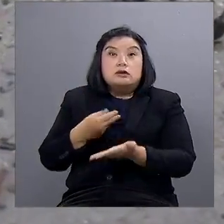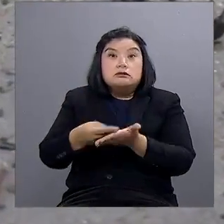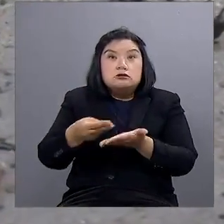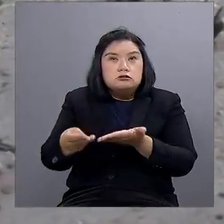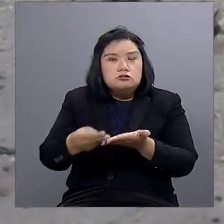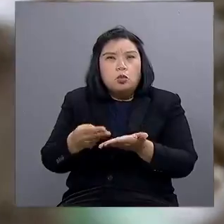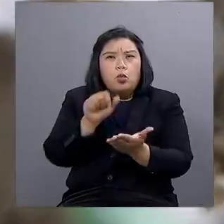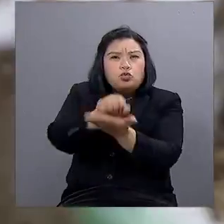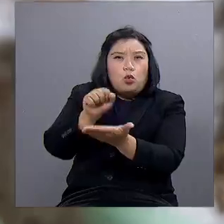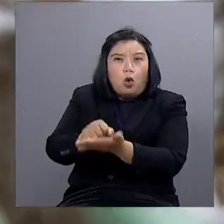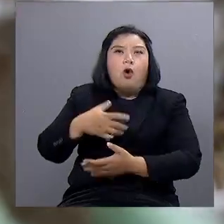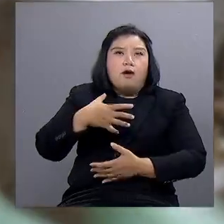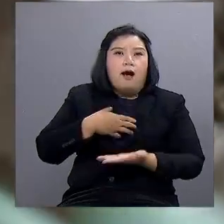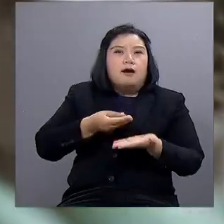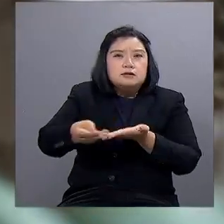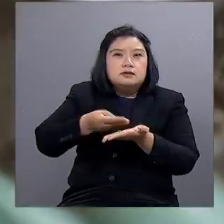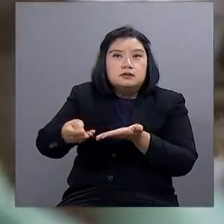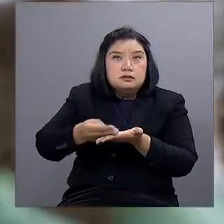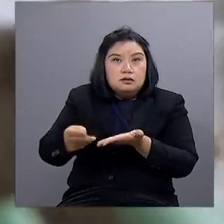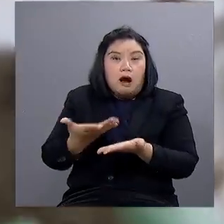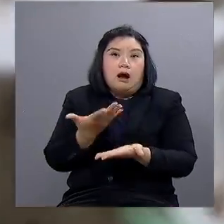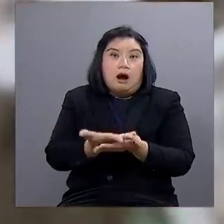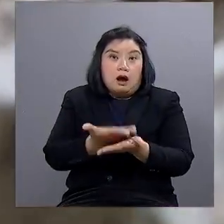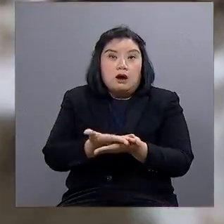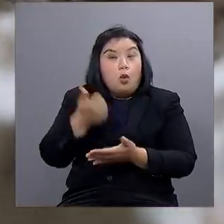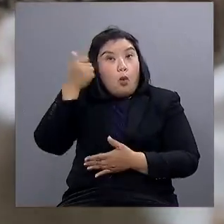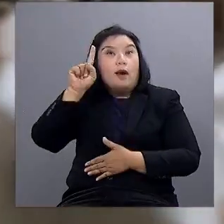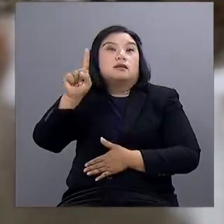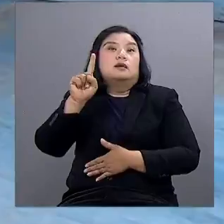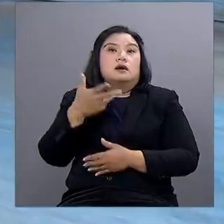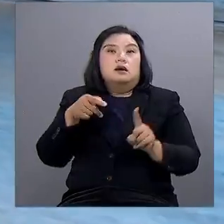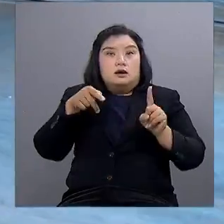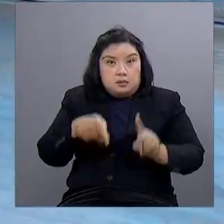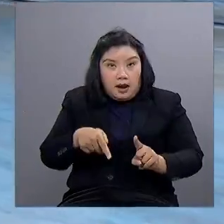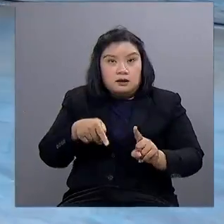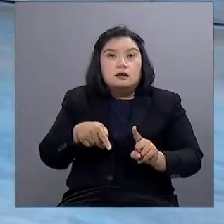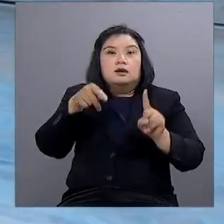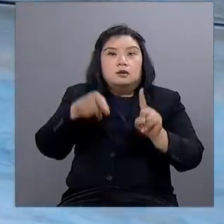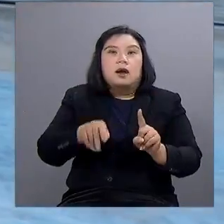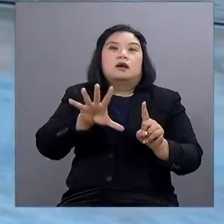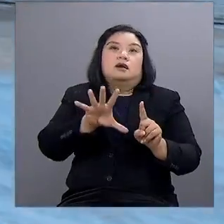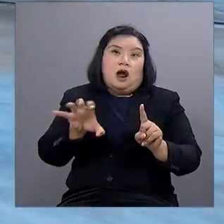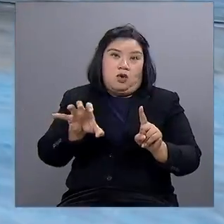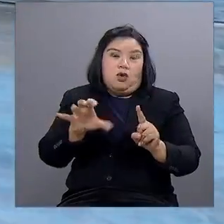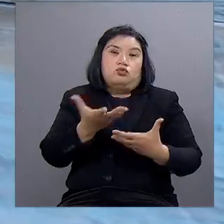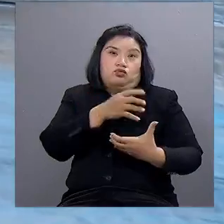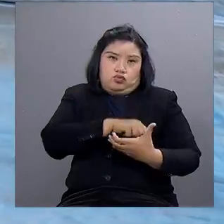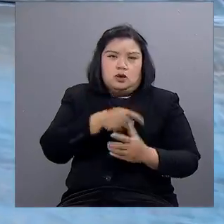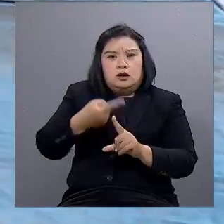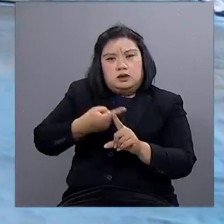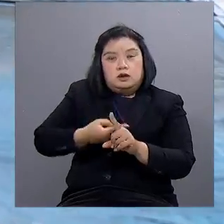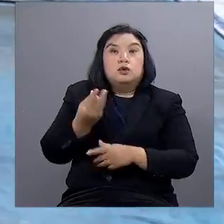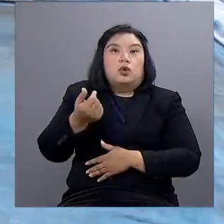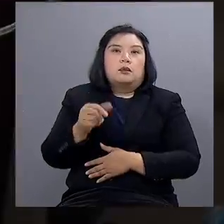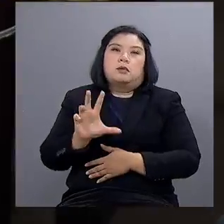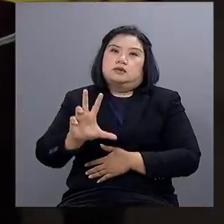ขอซื้อทำให้มีรายได้เฉลี่ยต่อวันเนี่ยอยู่ที่ 1,000 ถึง 1,500 บาทหรือว่าต่อเดือนก็อยู่ที่ราวๆ 30,000 บาทนั่น